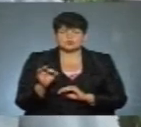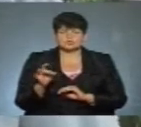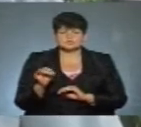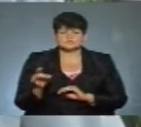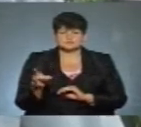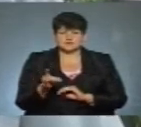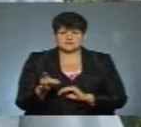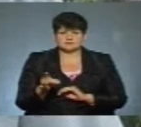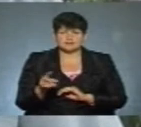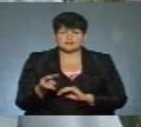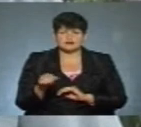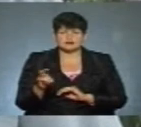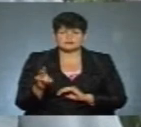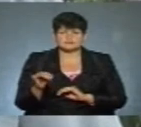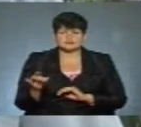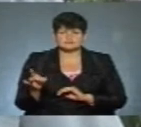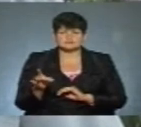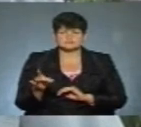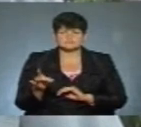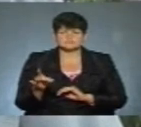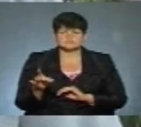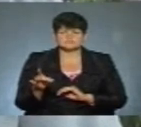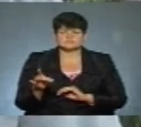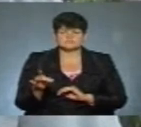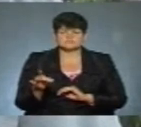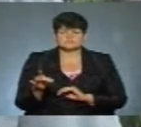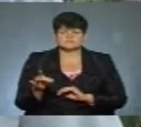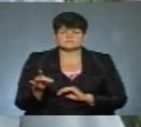Борщівському, Лановецькому районах,